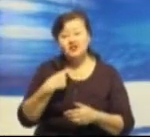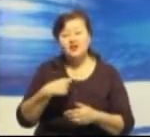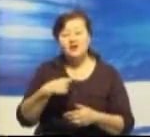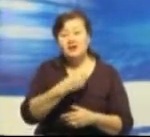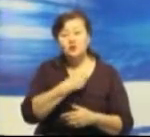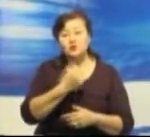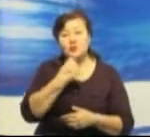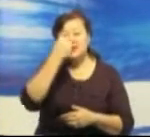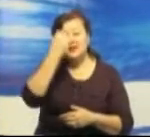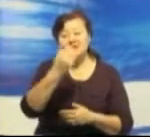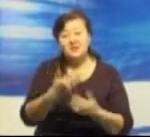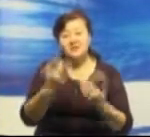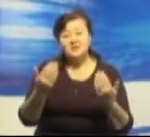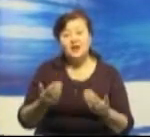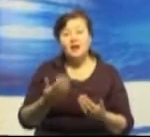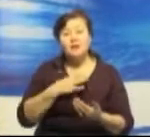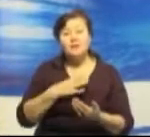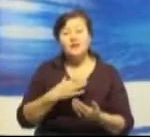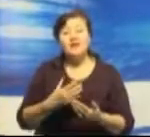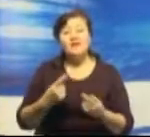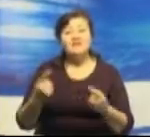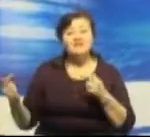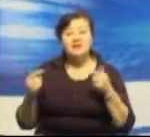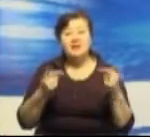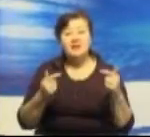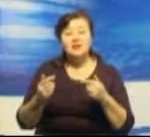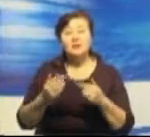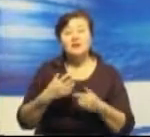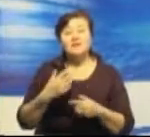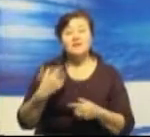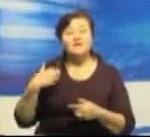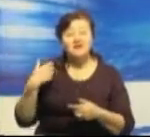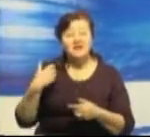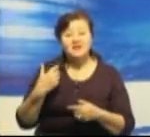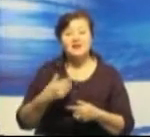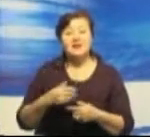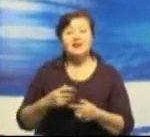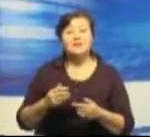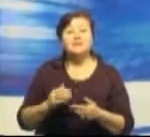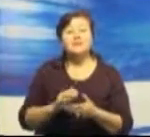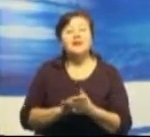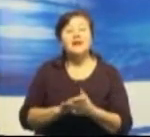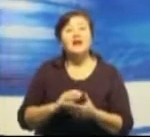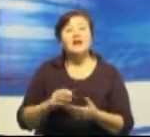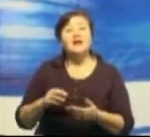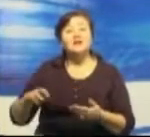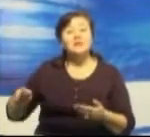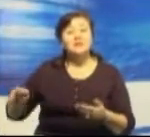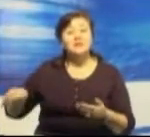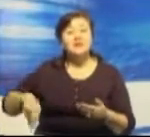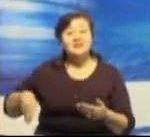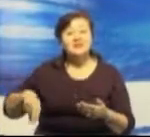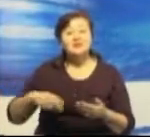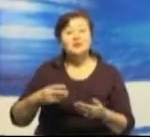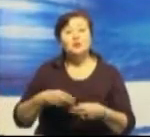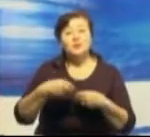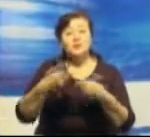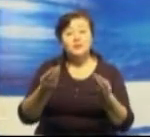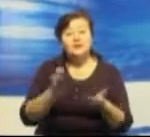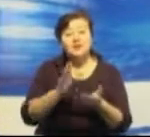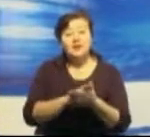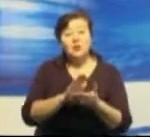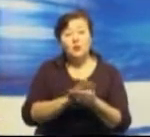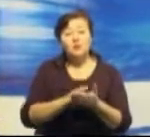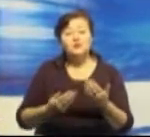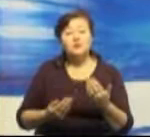Мы выстроили с вами взаимовыгодное сотрудничество. В ходе встречи Джон Уотсон представил главе государства Майкла Вирта, который теперь